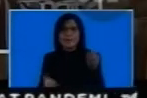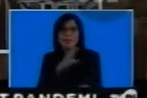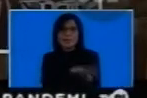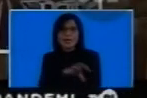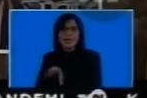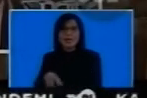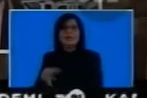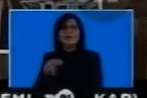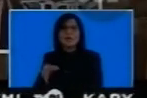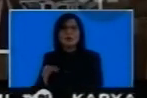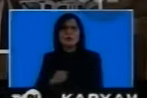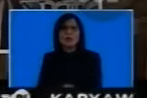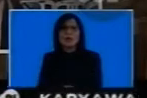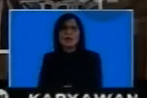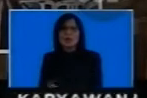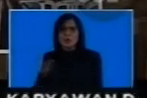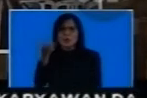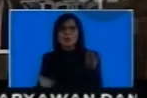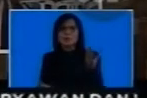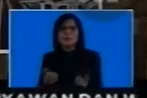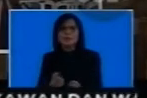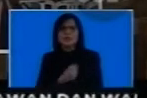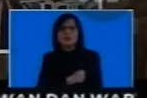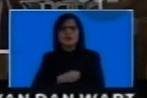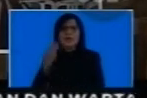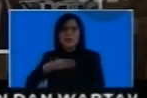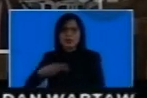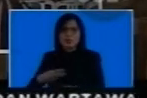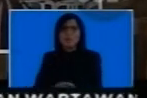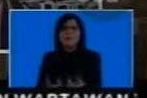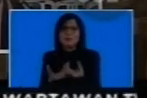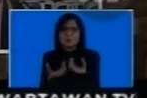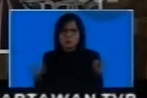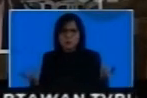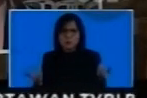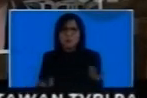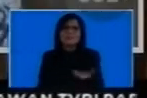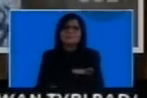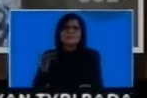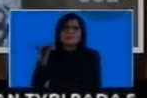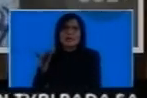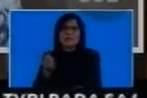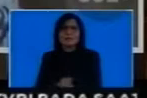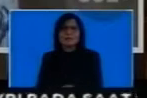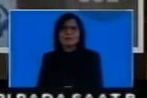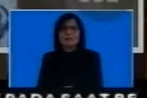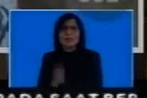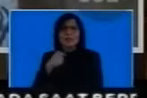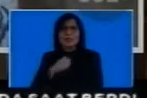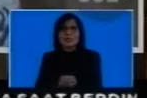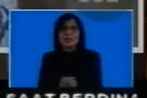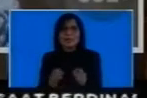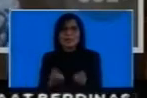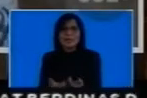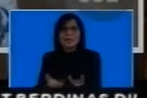ya. Kesenjangan itu menjadi lebih besar dengan adanya digital gap seperti ini. Dan itu merupakan suatu hal yang bukan hanya Kementerian Pendidikan